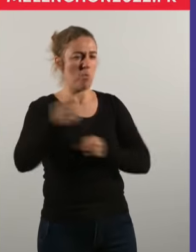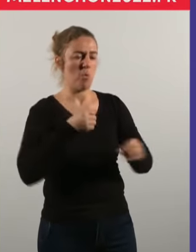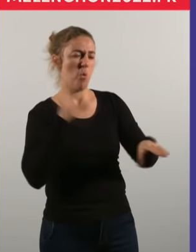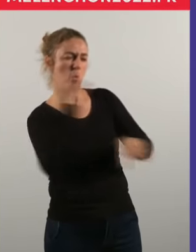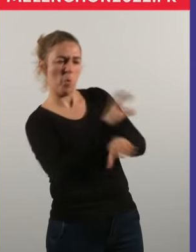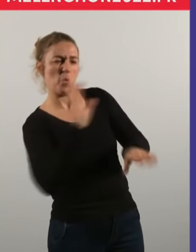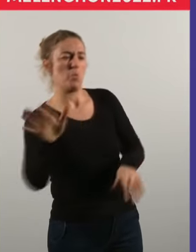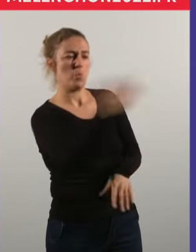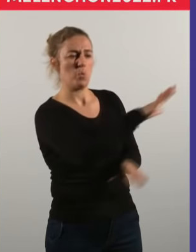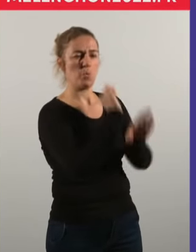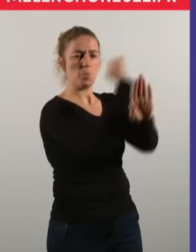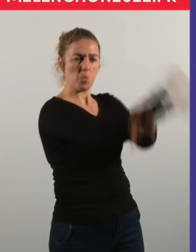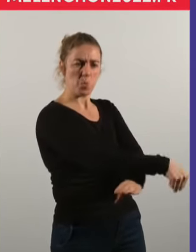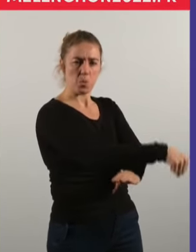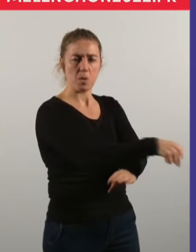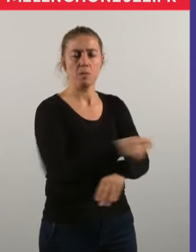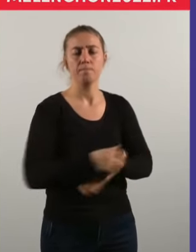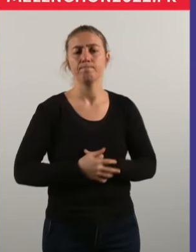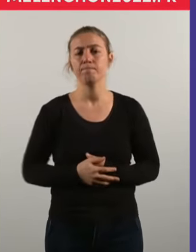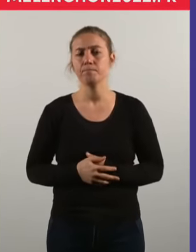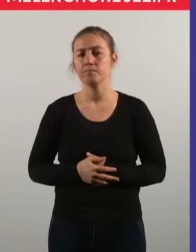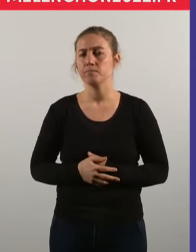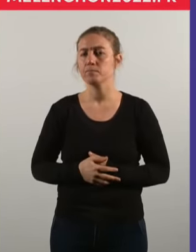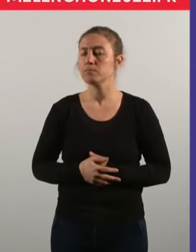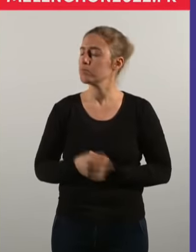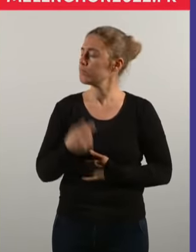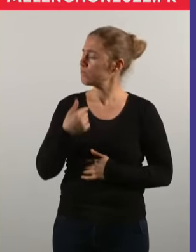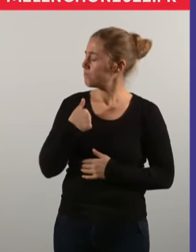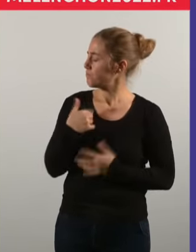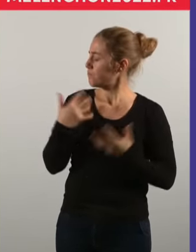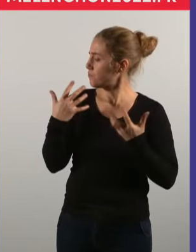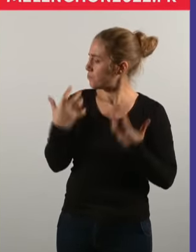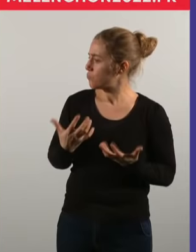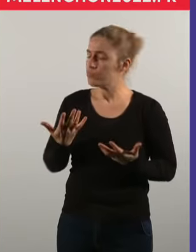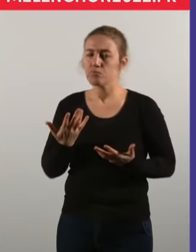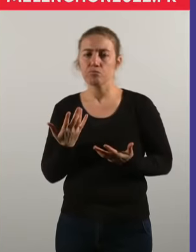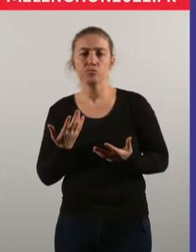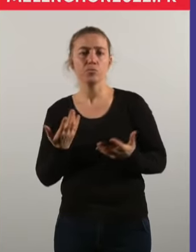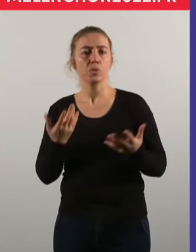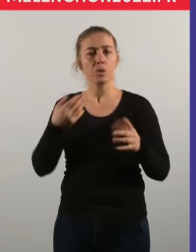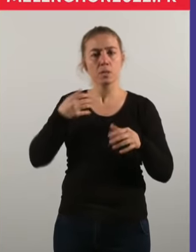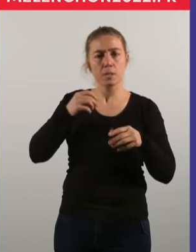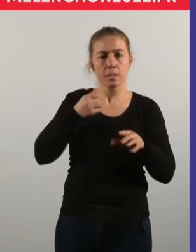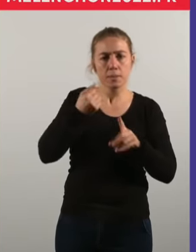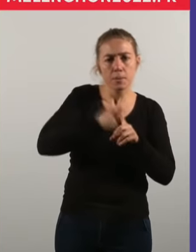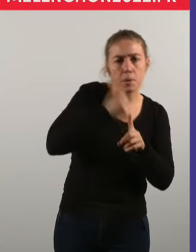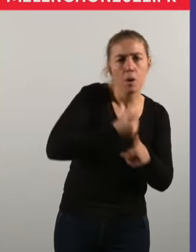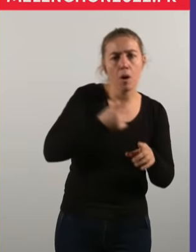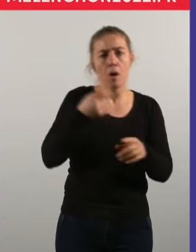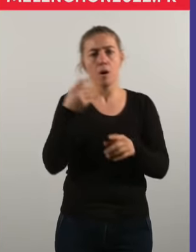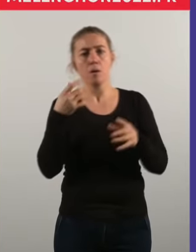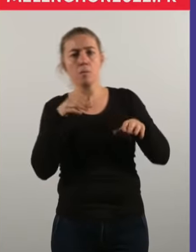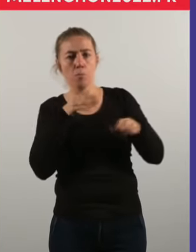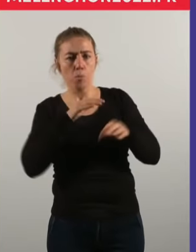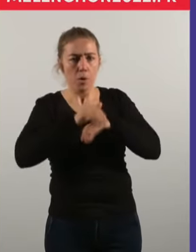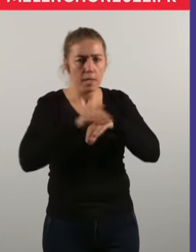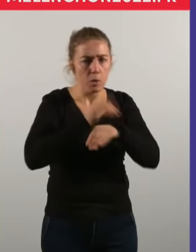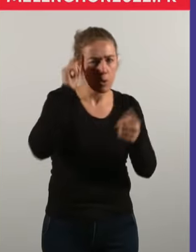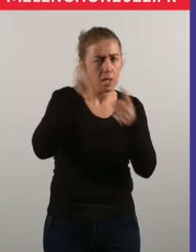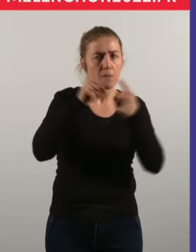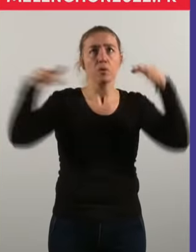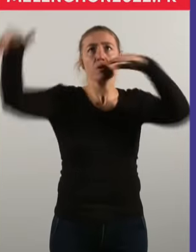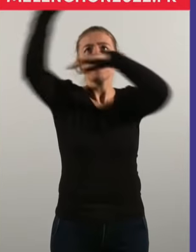autres. Oui, nous ferons la bataille politique pour la démarchandisation de l'espace. Oui.